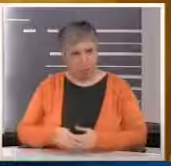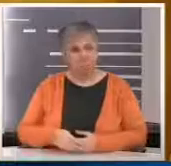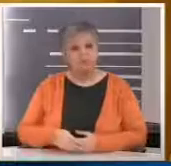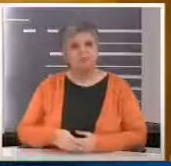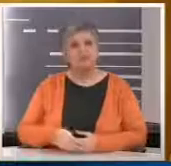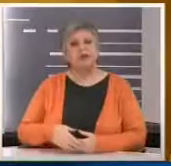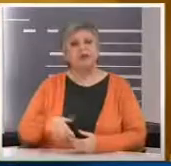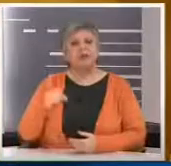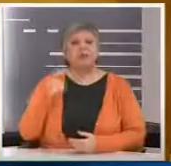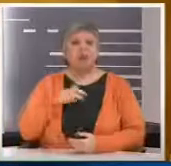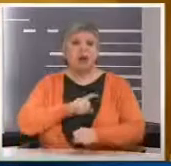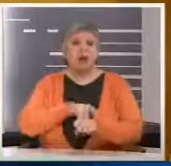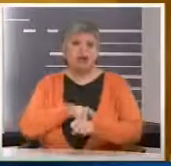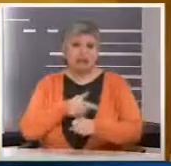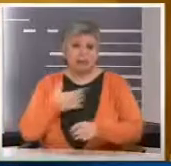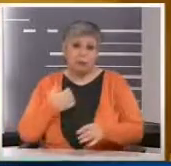Νομίζω ότι είναι